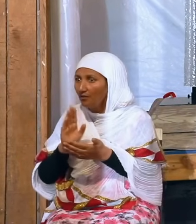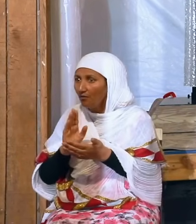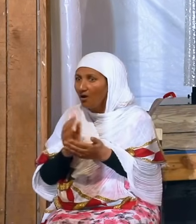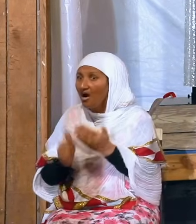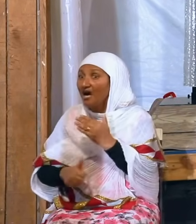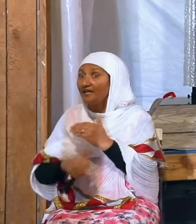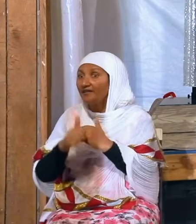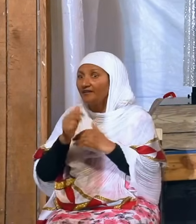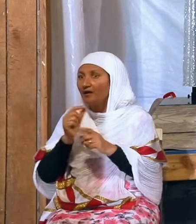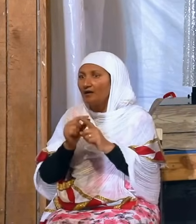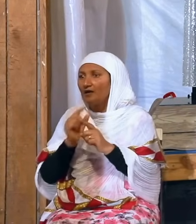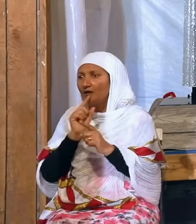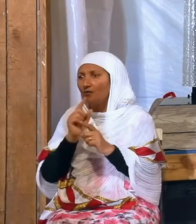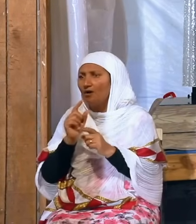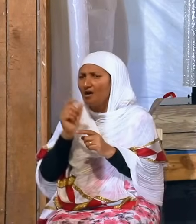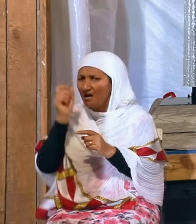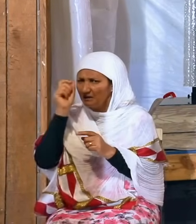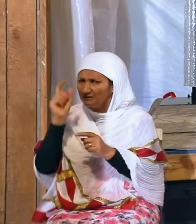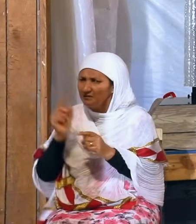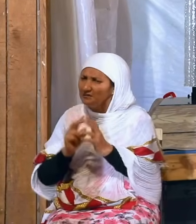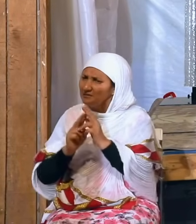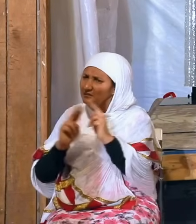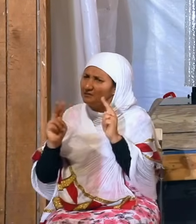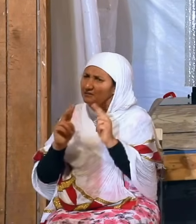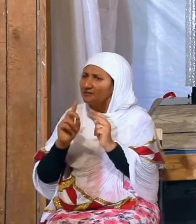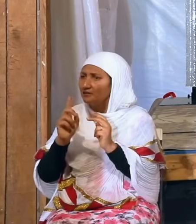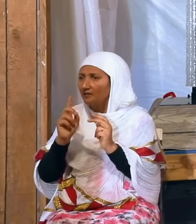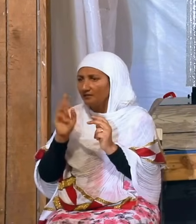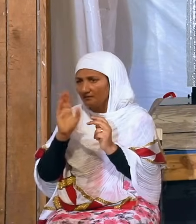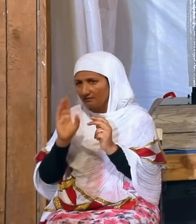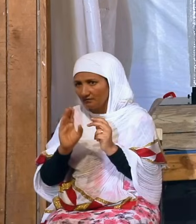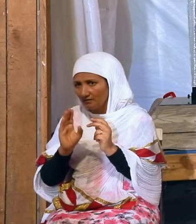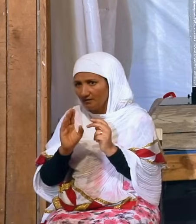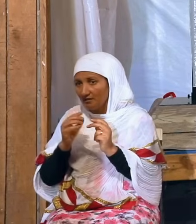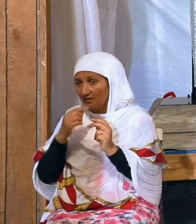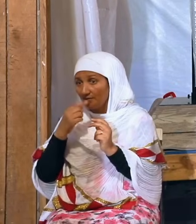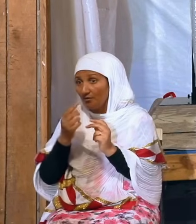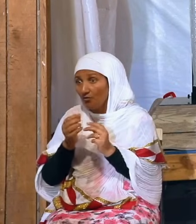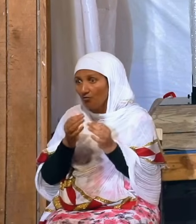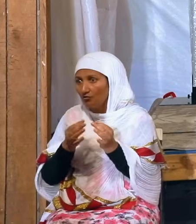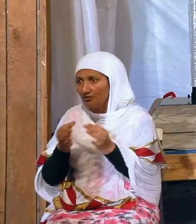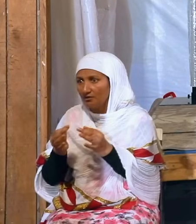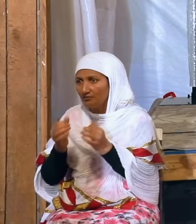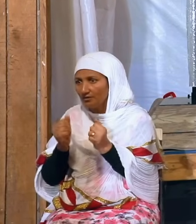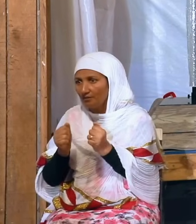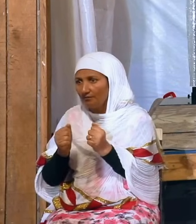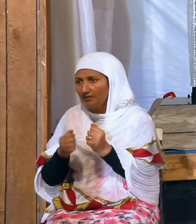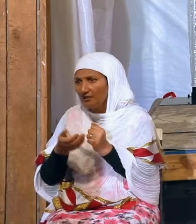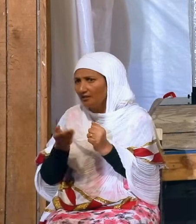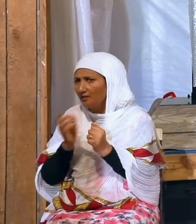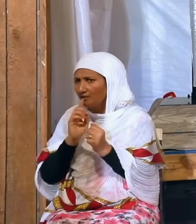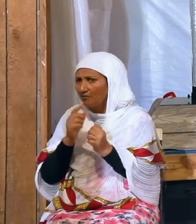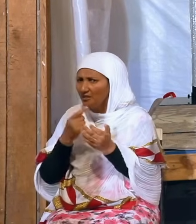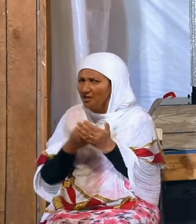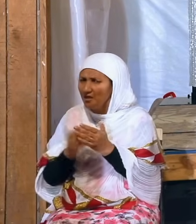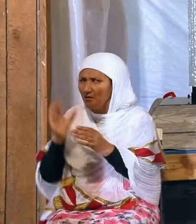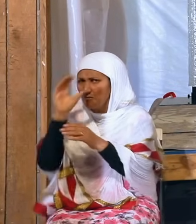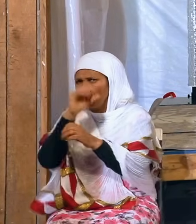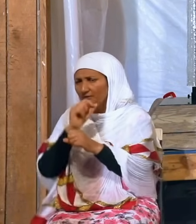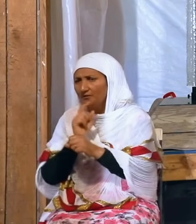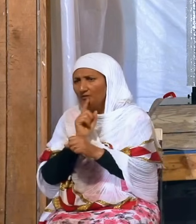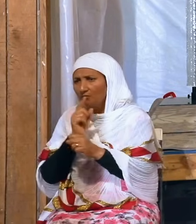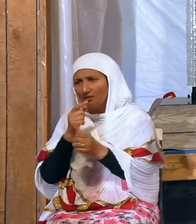ኦ ትልቅ ሰው ነህ አንተ ትልቅ ነሽ ይሄ ተነጋግረን ምን ወሰን ምን ይችላልበት ጉዳይ ነው ይሄ መብት ነው ይሄ መብትሽ ነው ግን